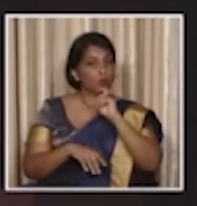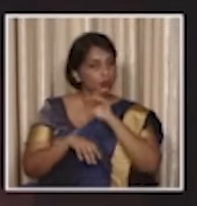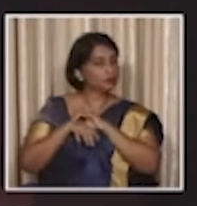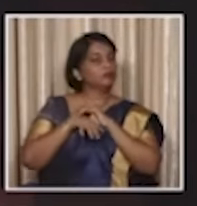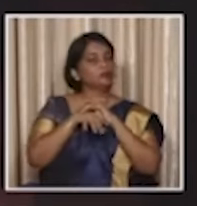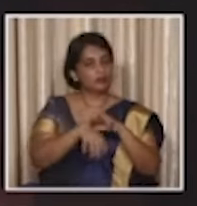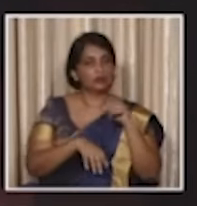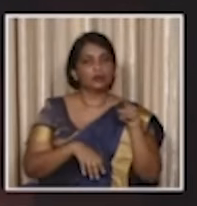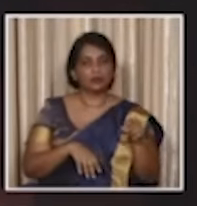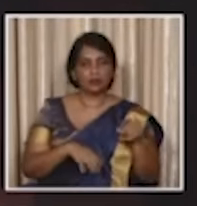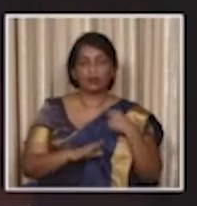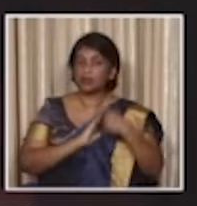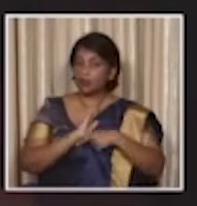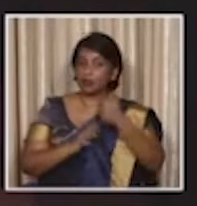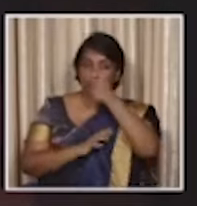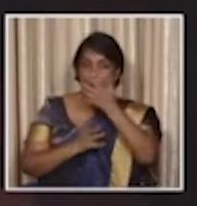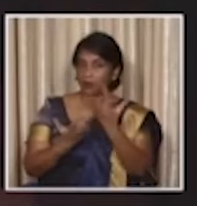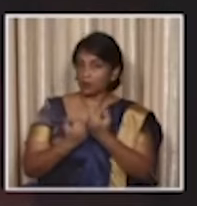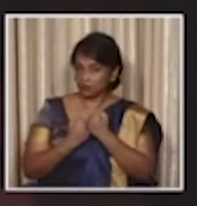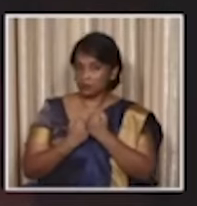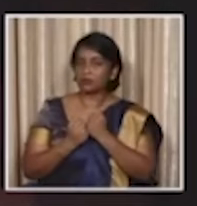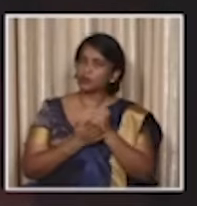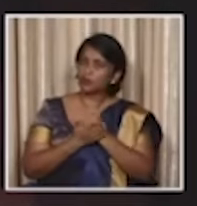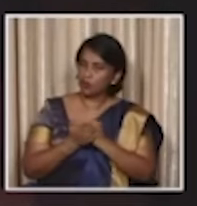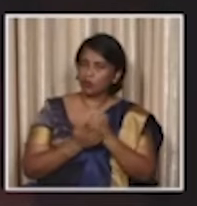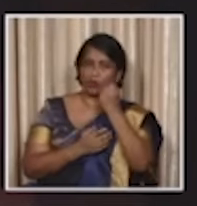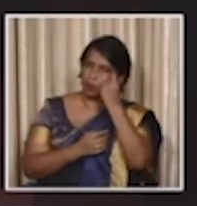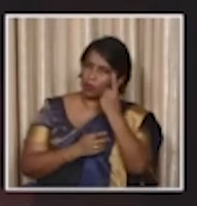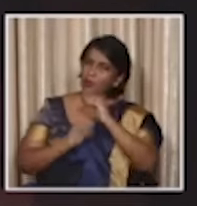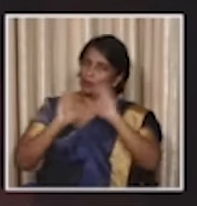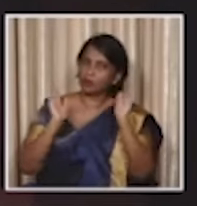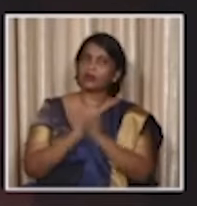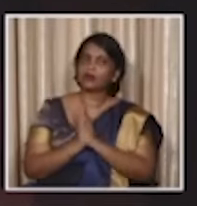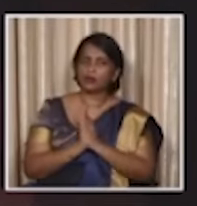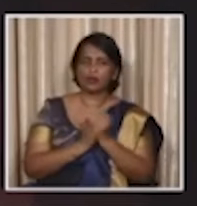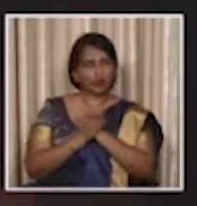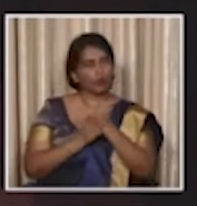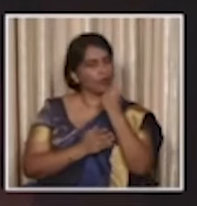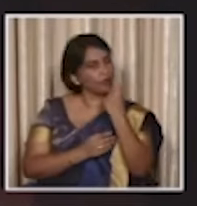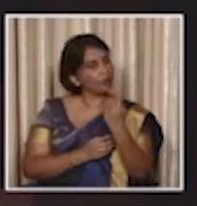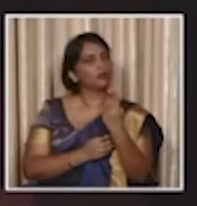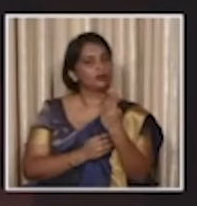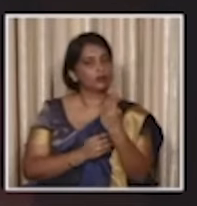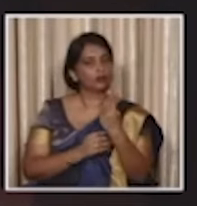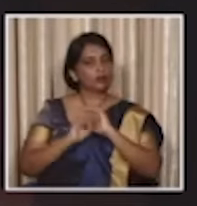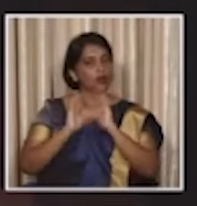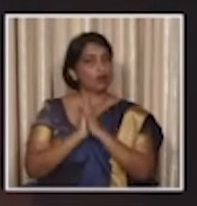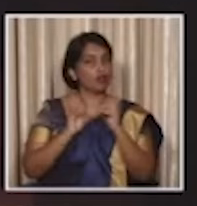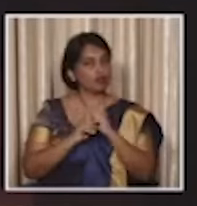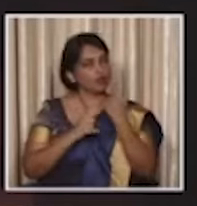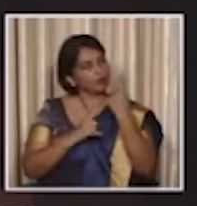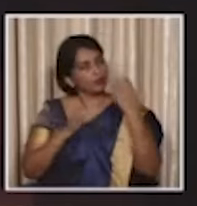අහමුවට ගෙන එනවා. රටෙන් හොරා කාපු හැම තම සතයක්ම, හැම රුපියලක්ම, හැම ඩොලර්